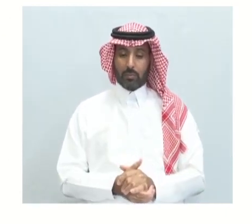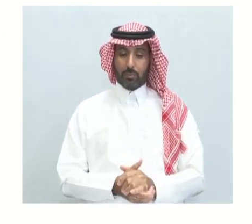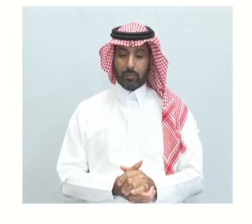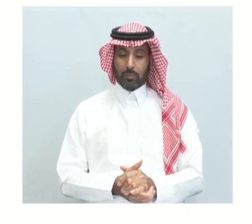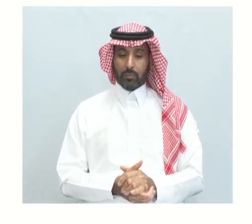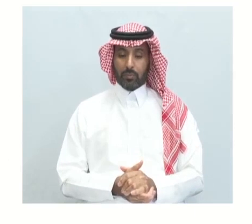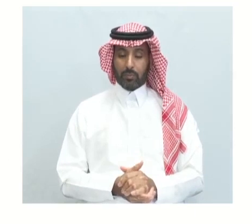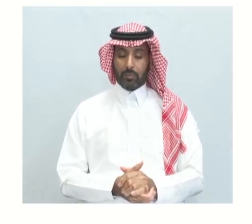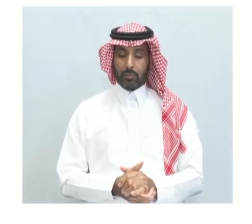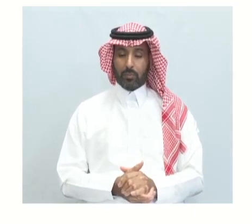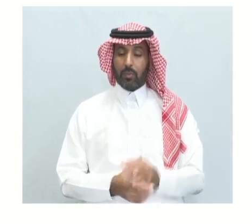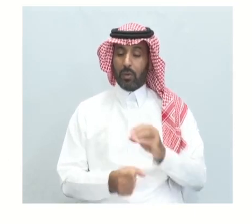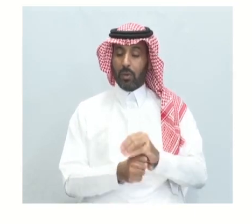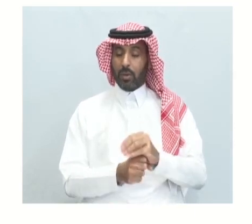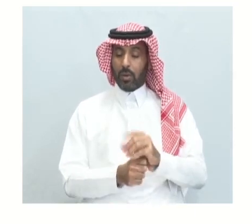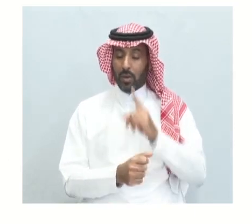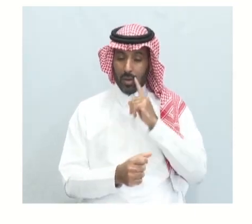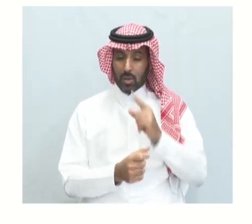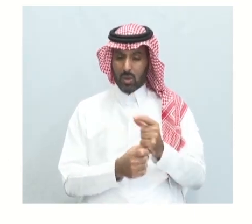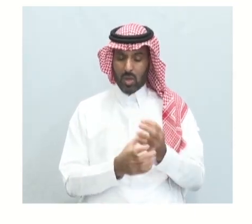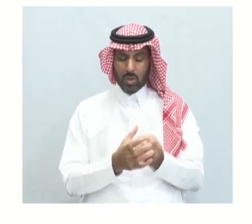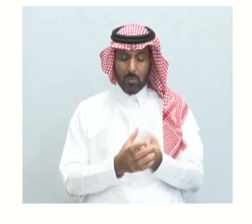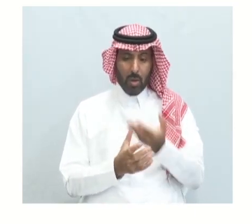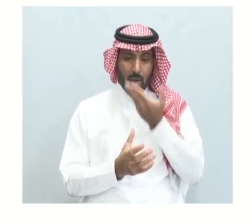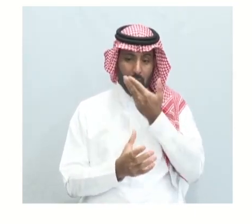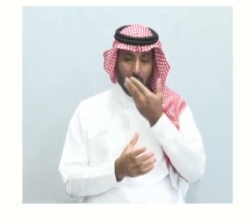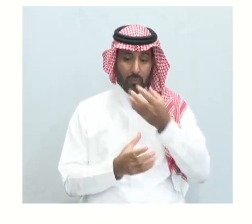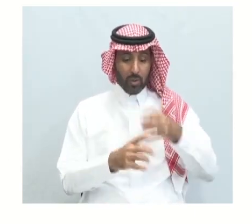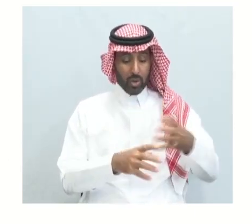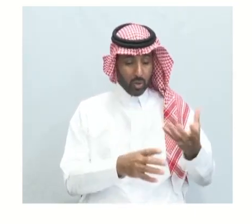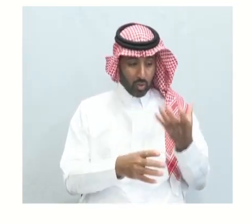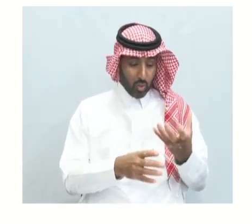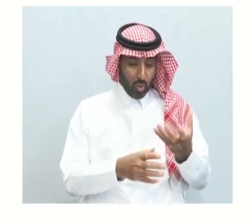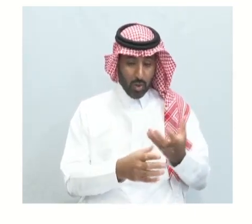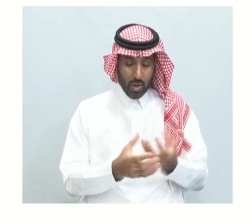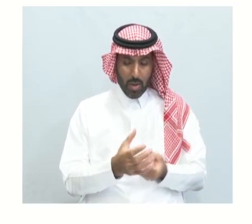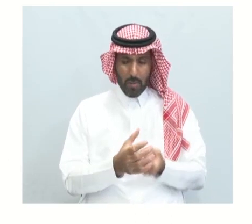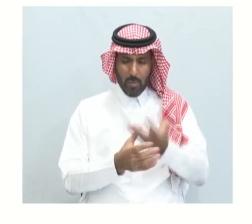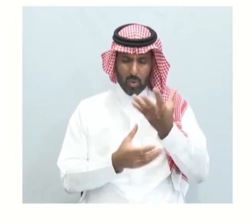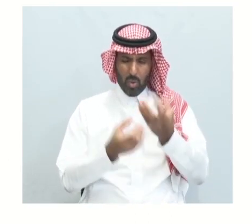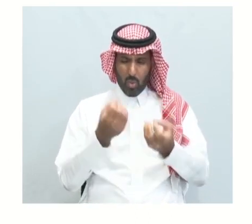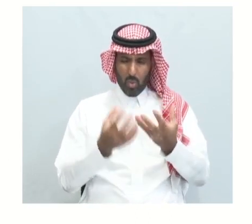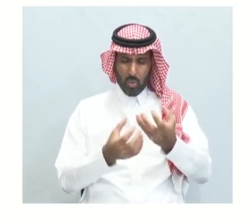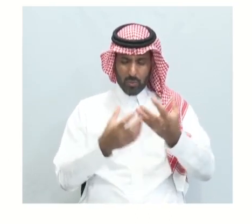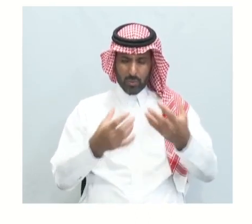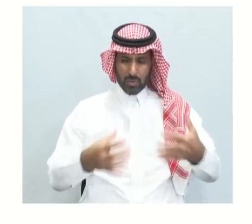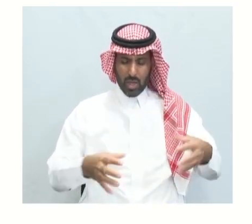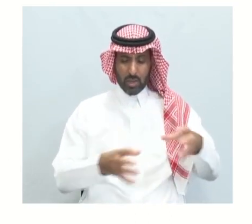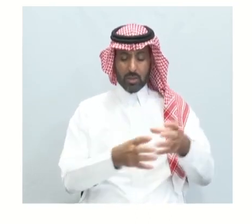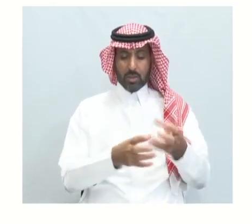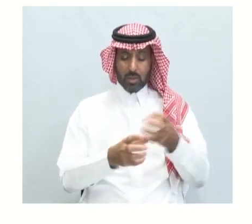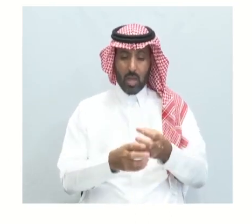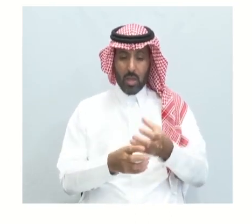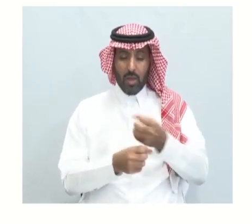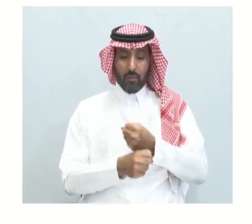القليله بعد ذلك تطرقنا لتكوينات المائيه في الصخور البركانيه وذكرنا بانه يحتوي الجزء الغربي من الجزيره العربيه